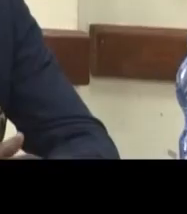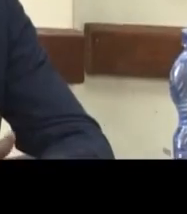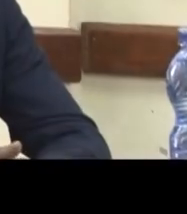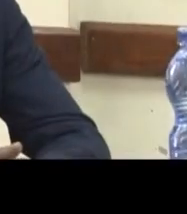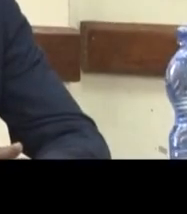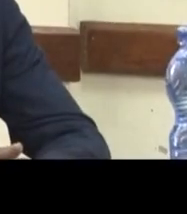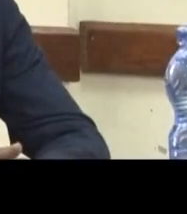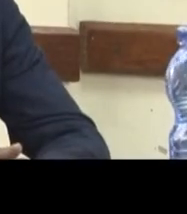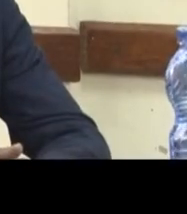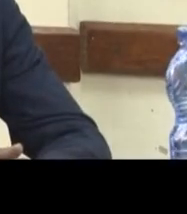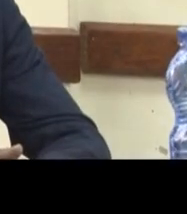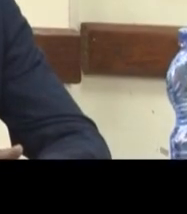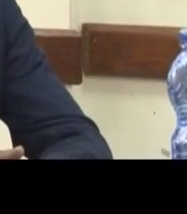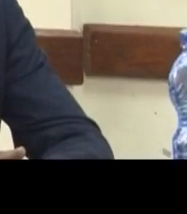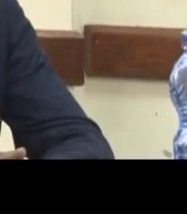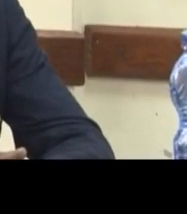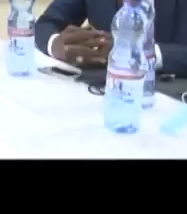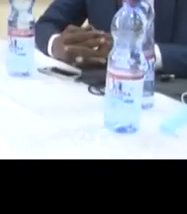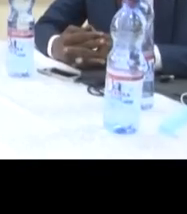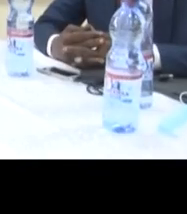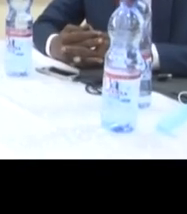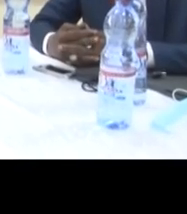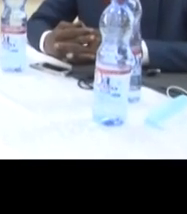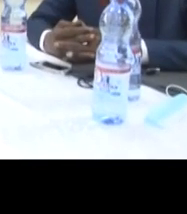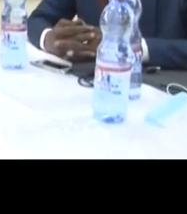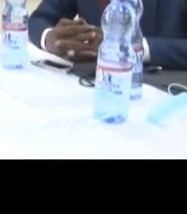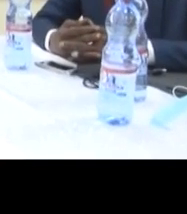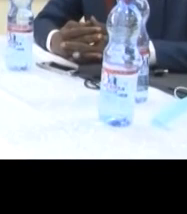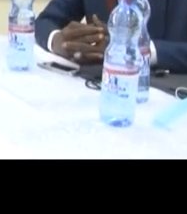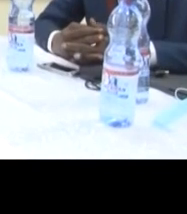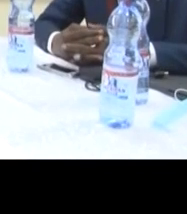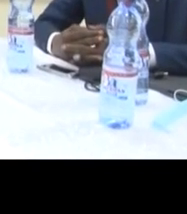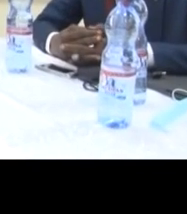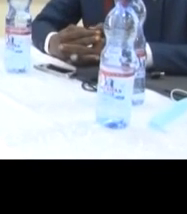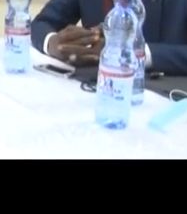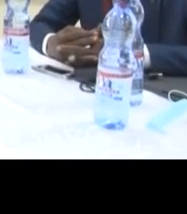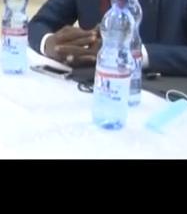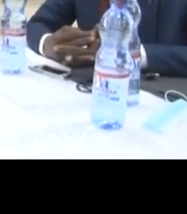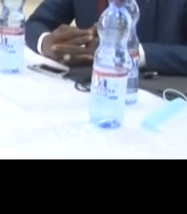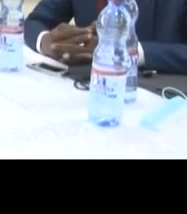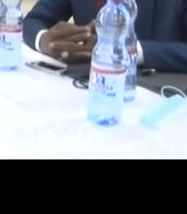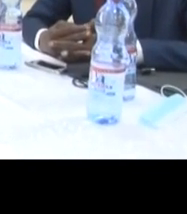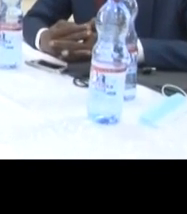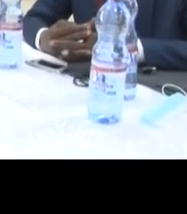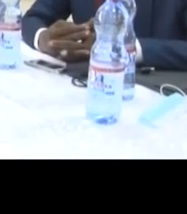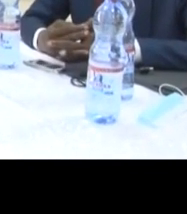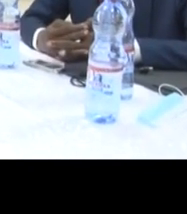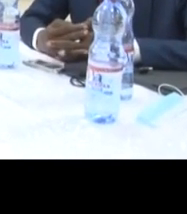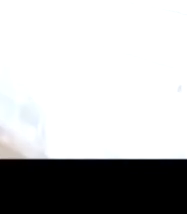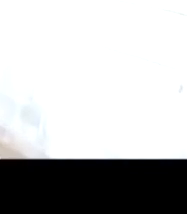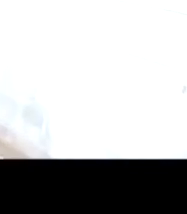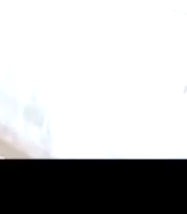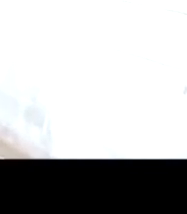Pour le président de l'Union nationale de la presse congolaise, la communication du ministre est plus qu'une interpellation à l'endroit des journalistes